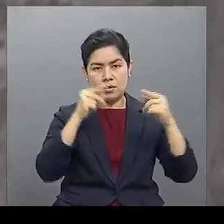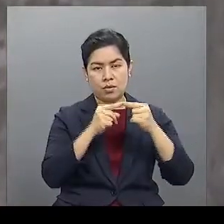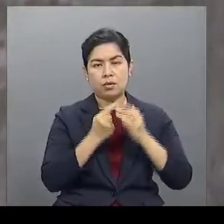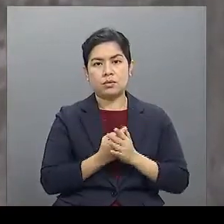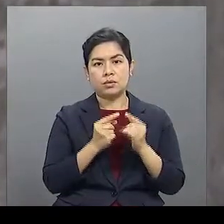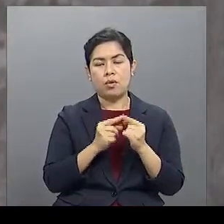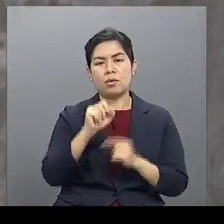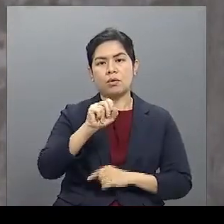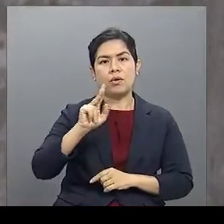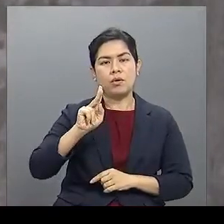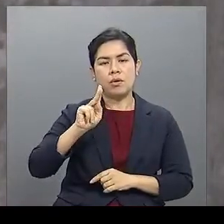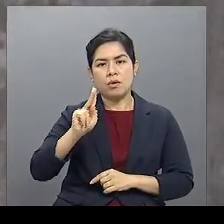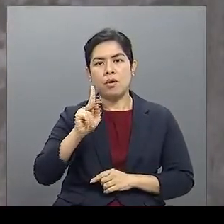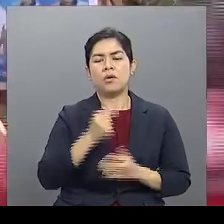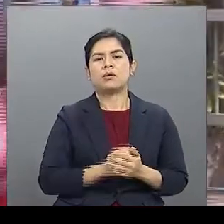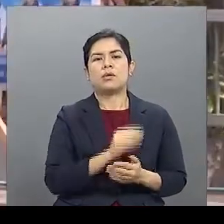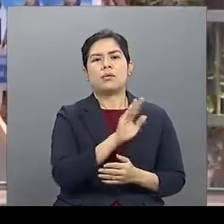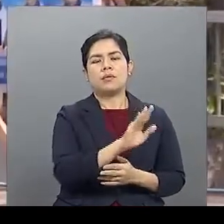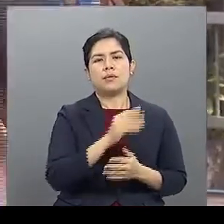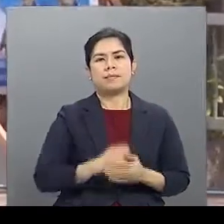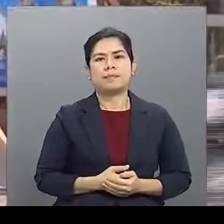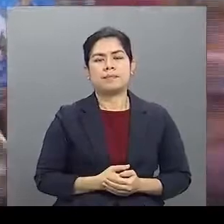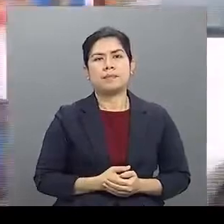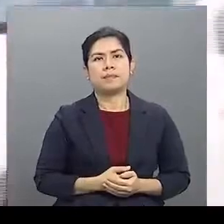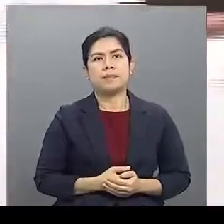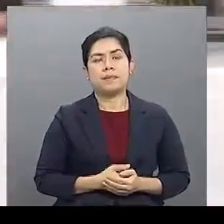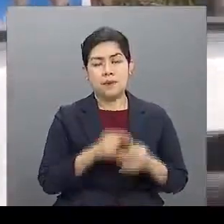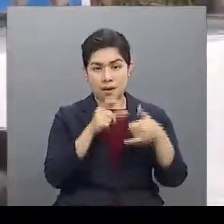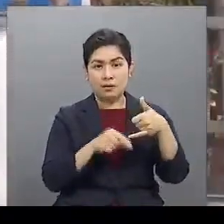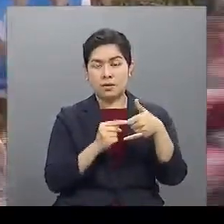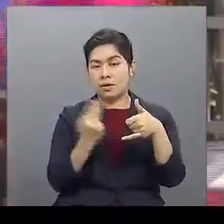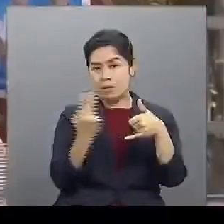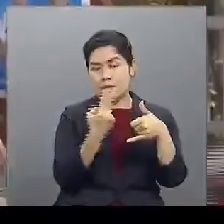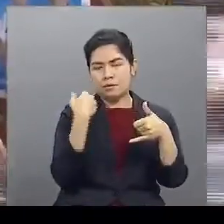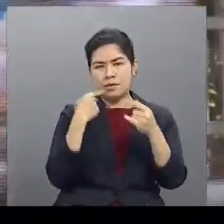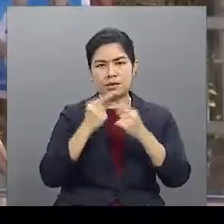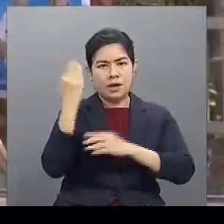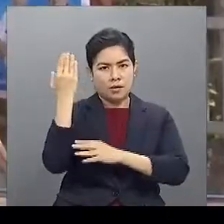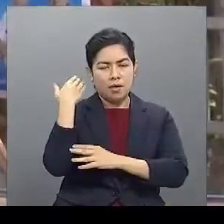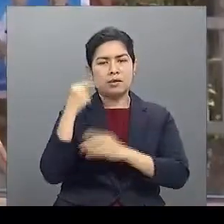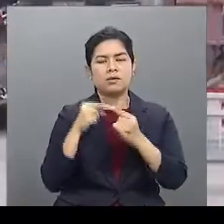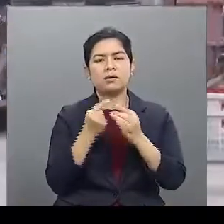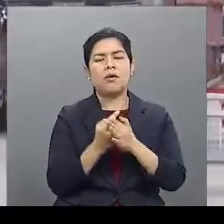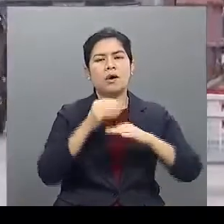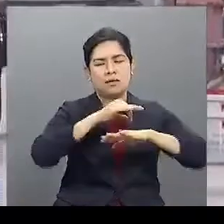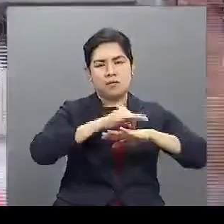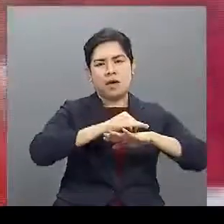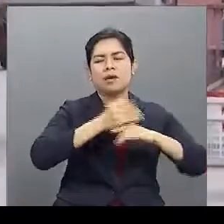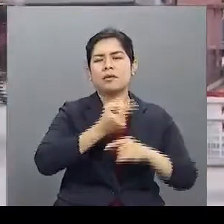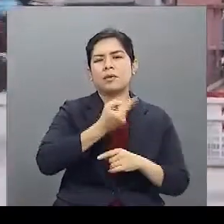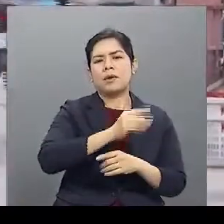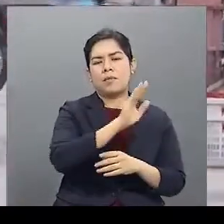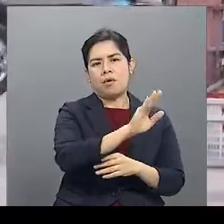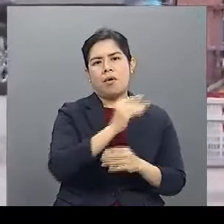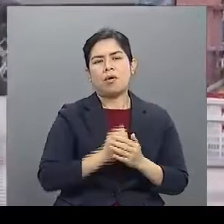หมัดรอสลีบินดาโอและนายสมโพชเจนพาณิชพงศ์อดีตสมาชิกสภาเทศบาลเมืองสุไหงโกลกดูเหมือนว่าจะเน้นไป